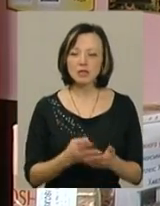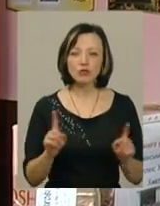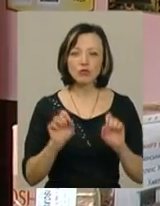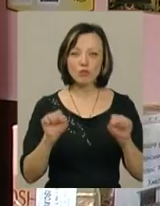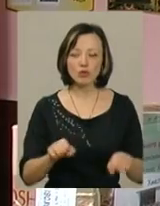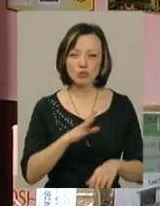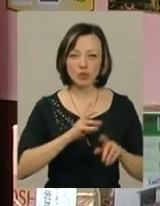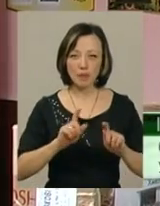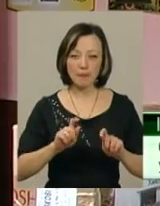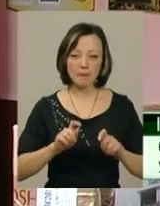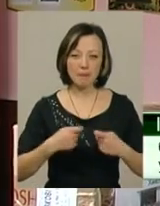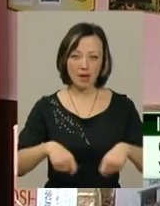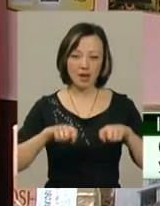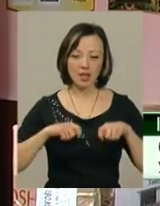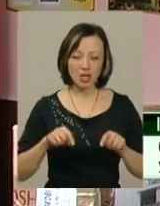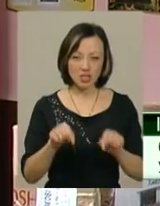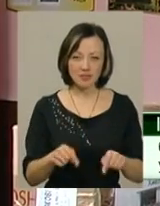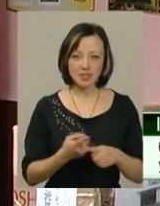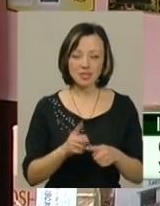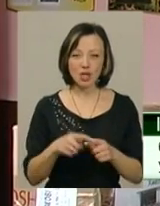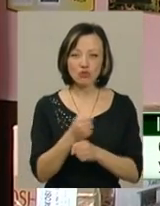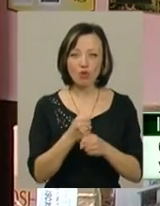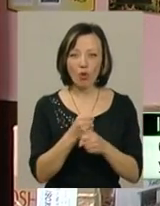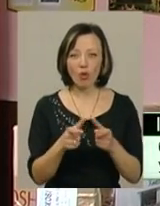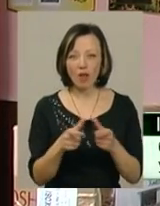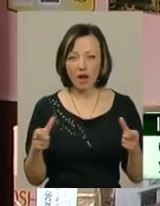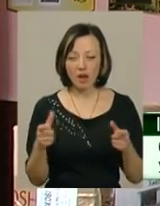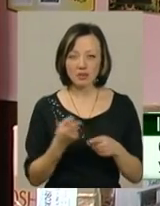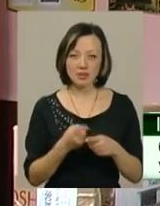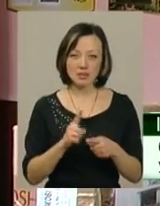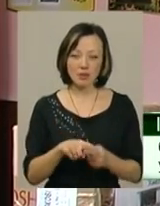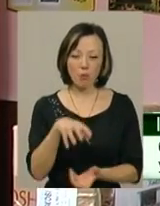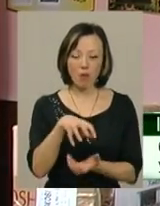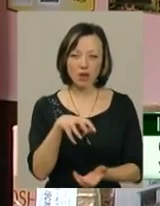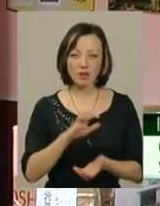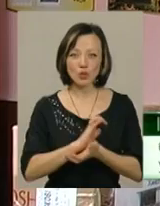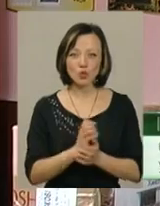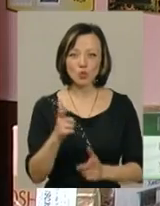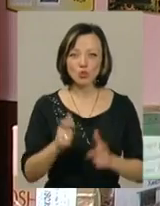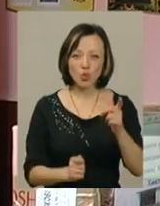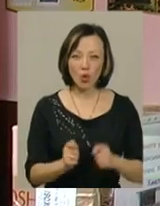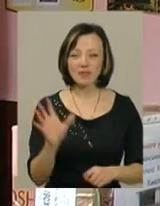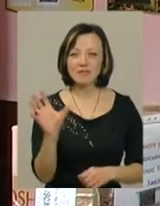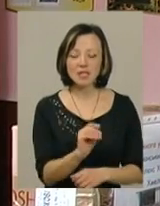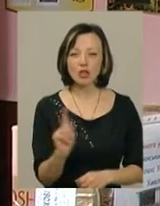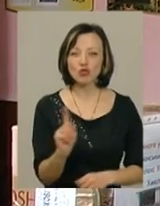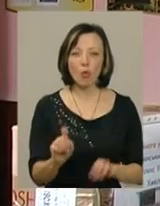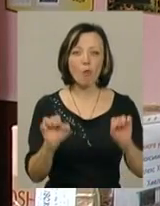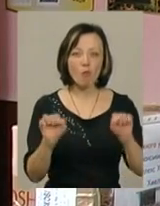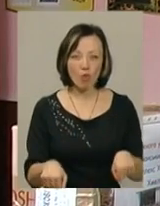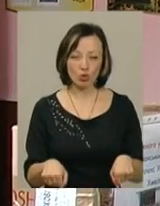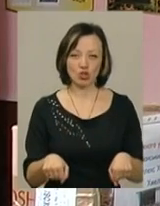передача звідси. Це шоколадка, це банка з ущонки, це все, що